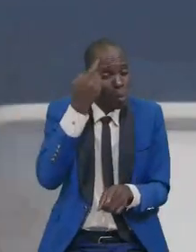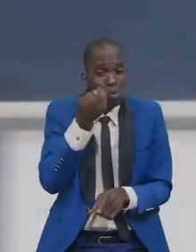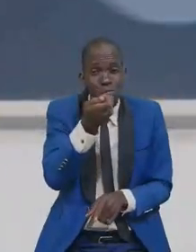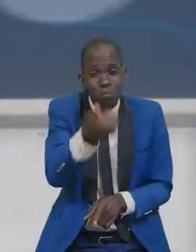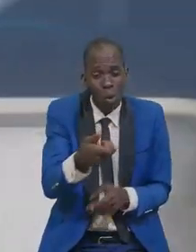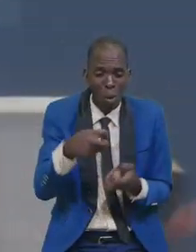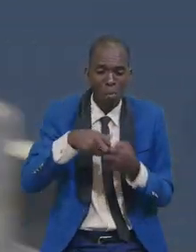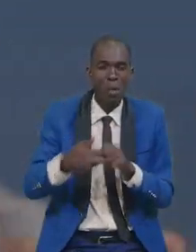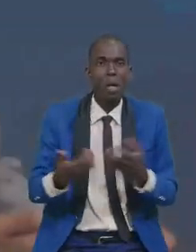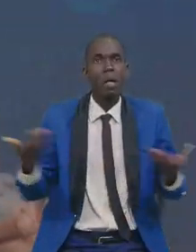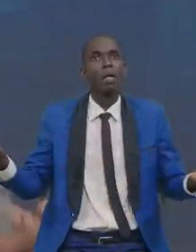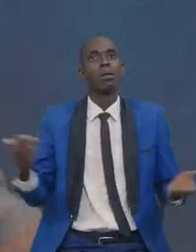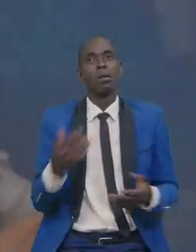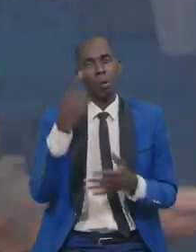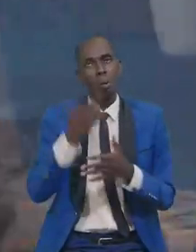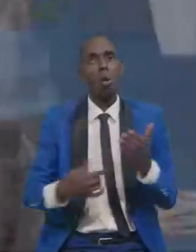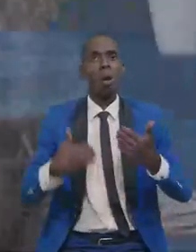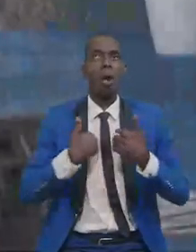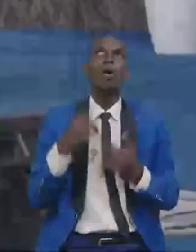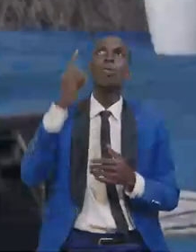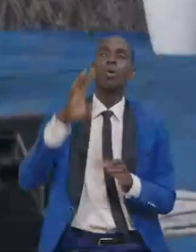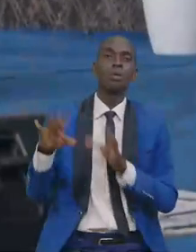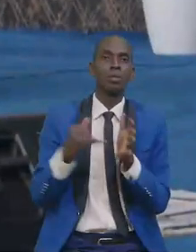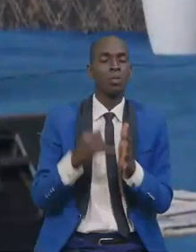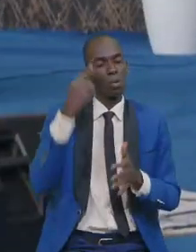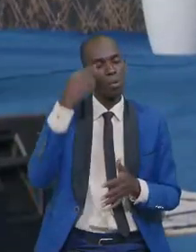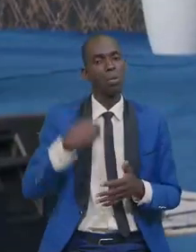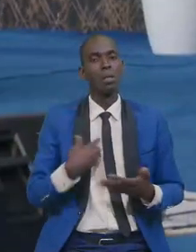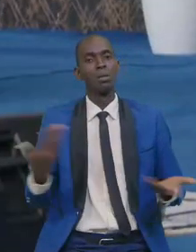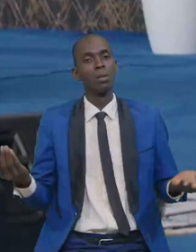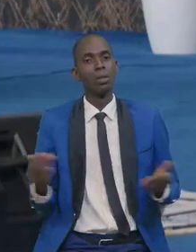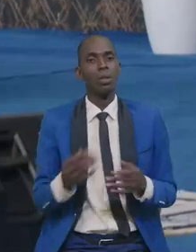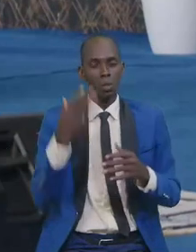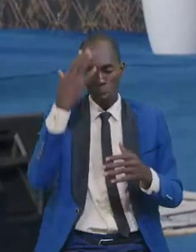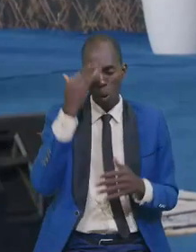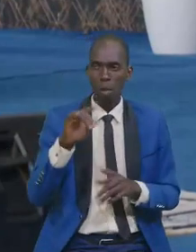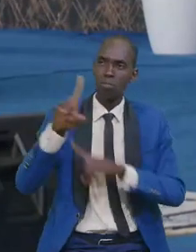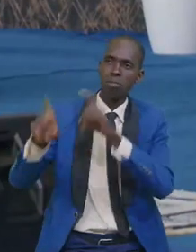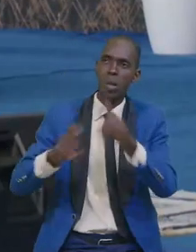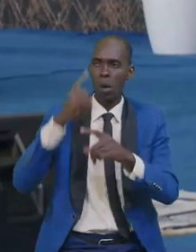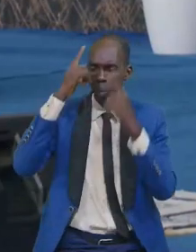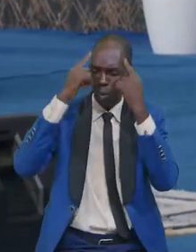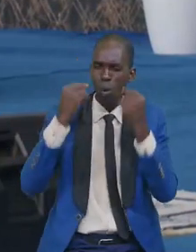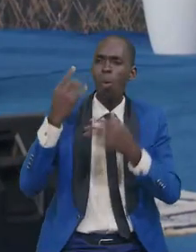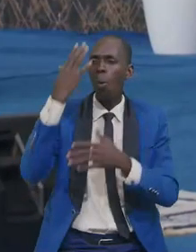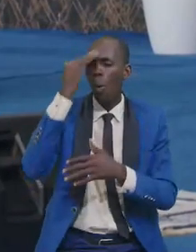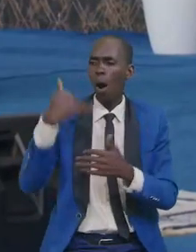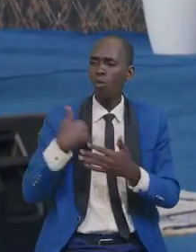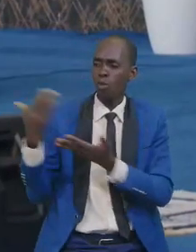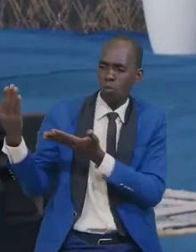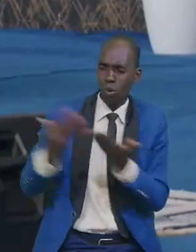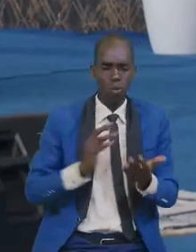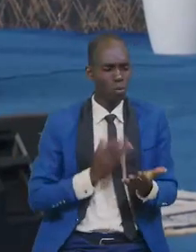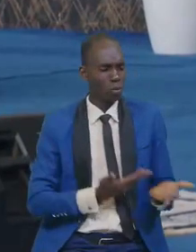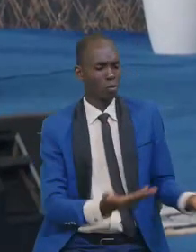reste, ils disent, pourquoi est-ce qu'il nous a fait monter hors d'Égypte pour mourir dans le désert? Il n'y a point de pain.